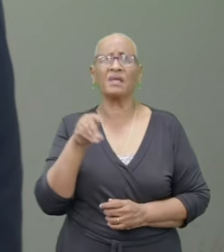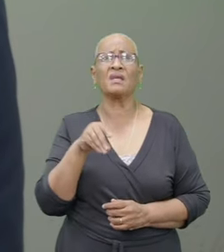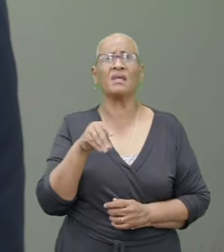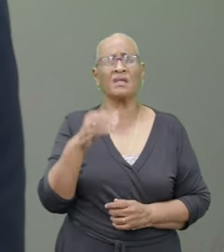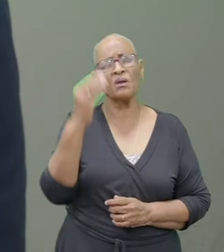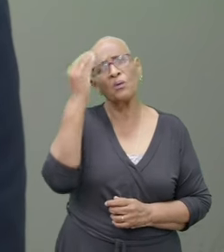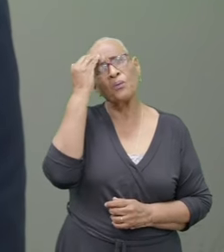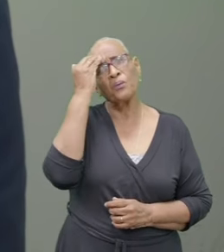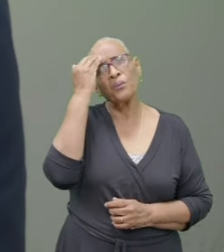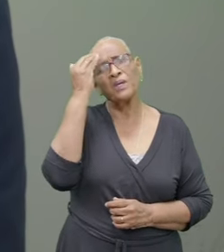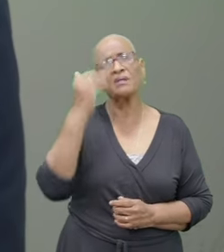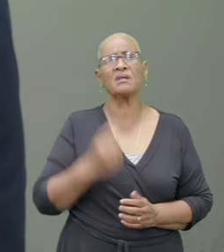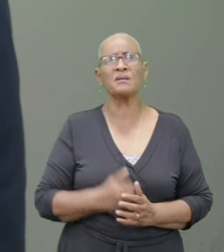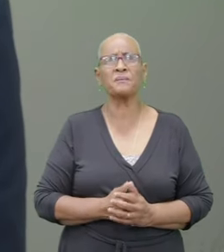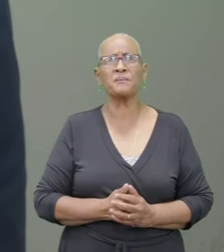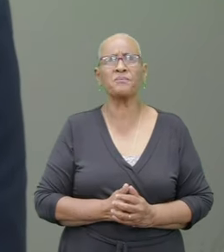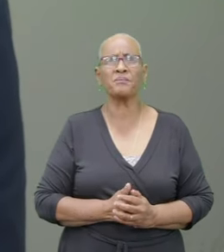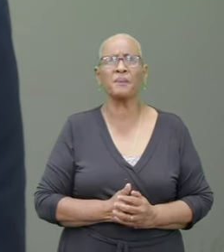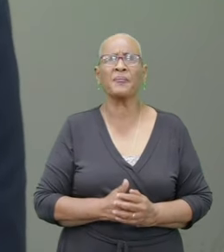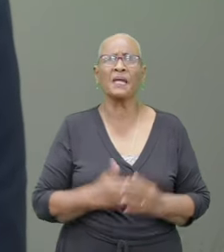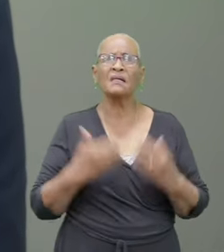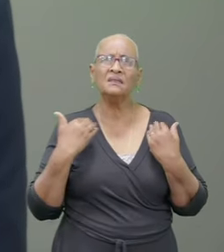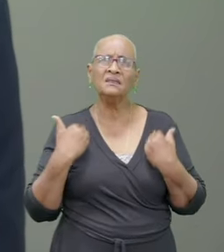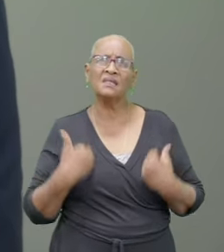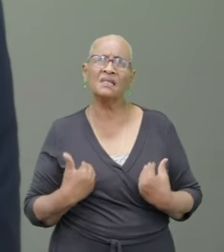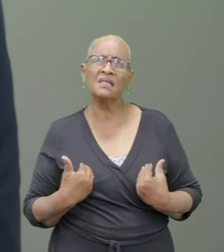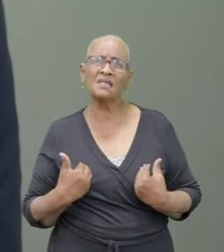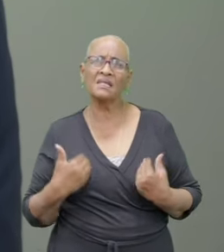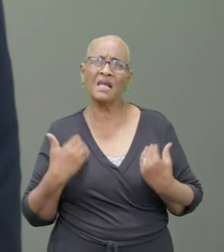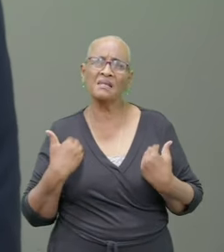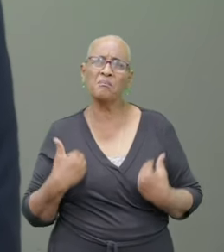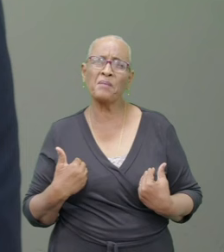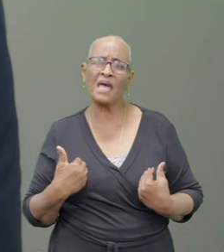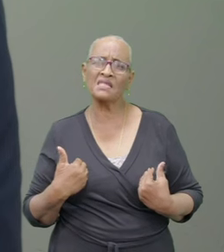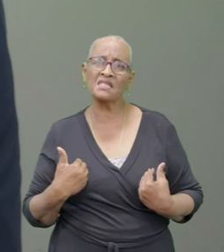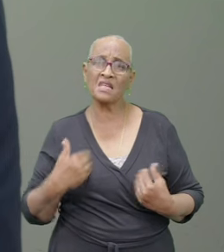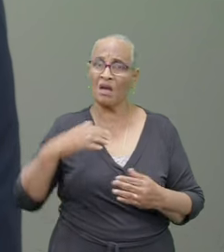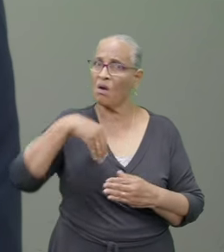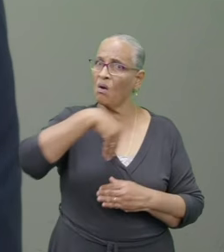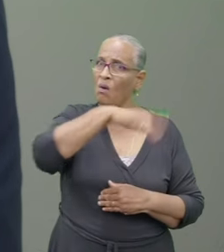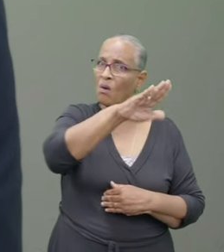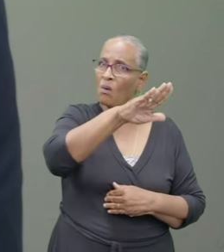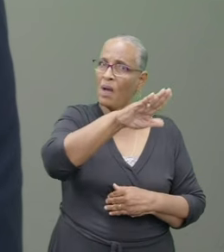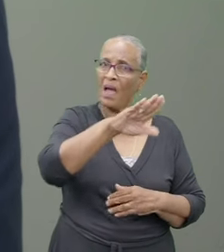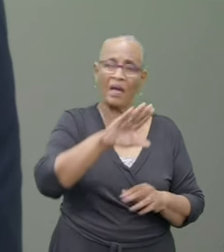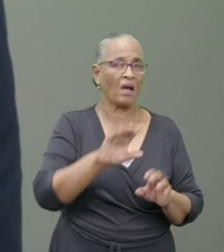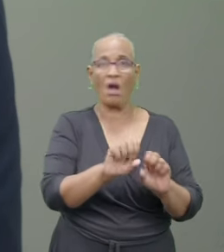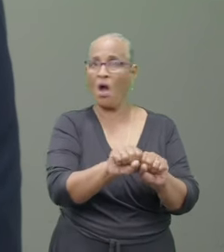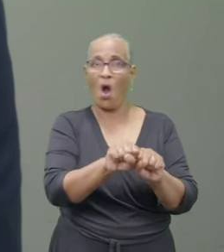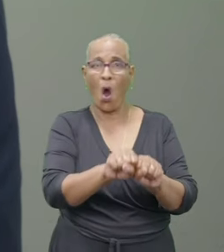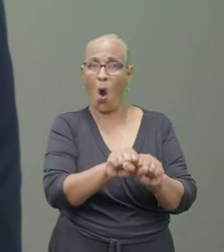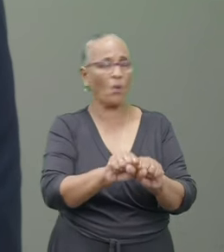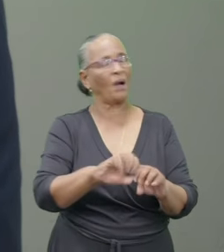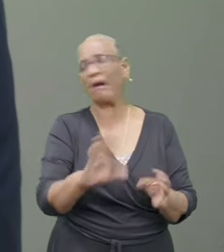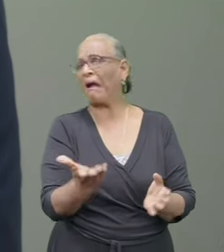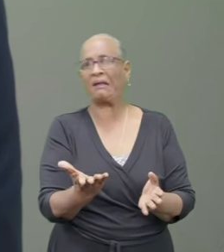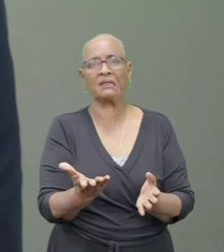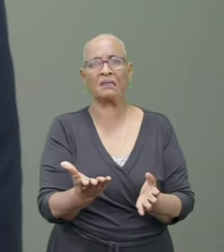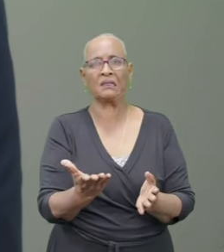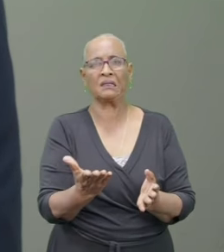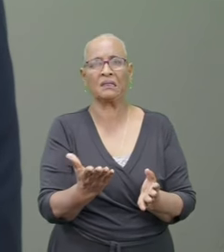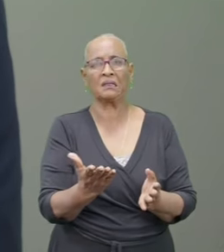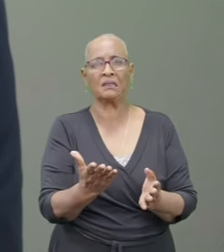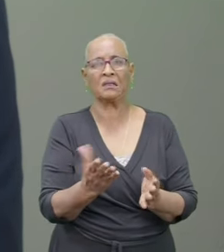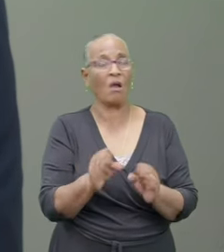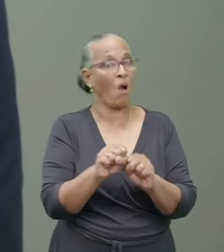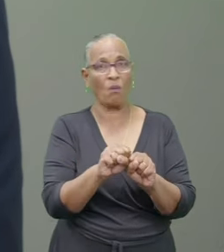dat die uitstroom mogelijk niet te beïnvloeden is. Je kan het niet opleggen, verplichten. Maar dat er